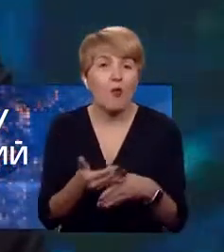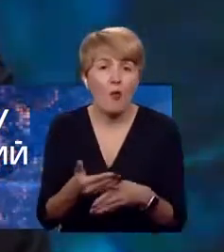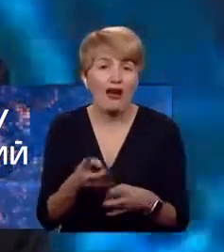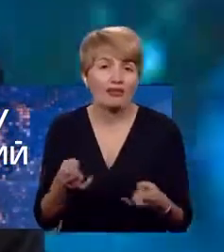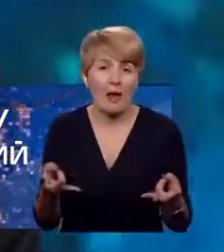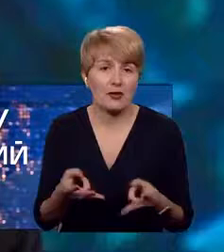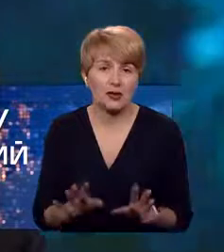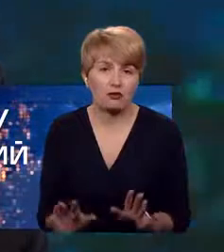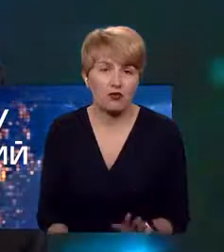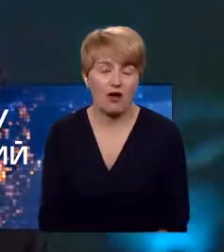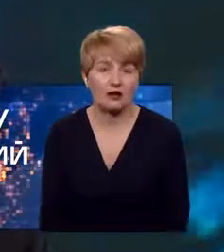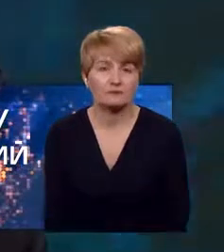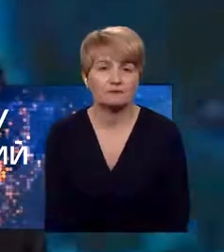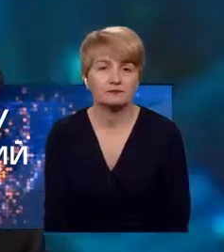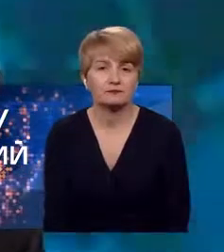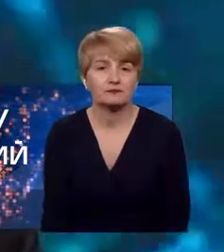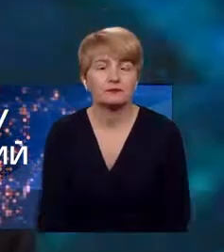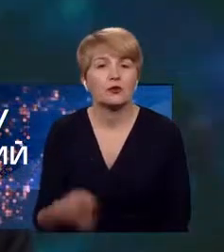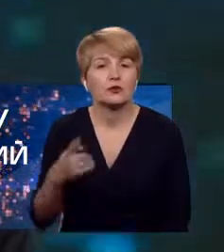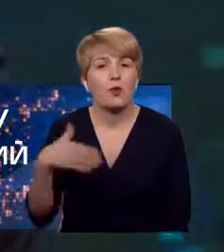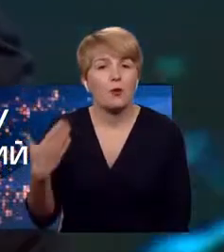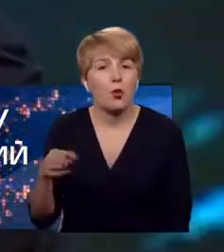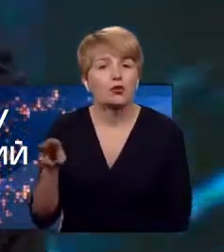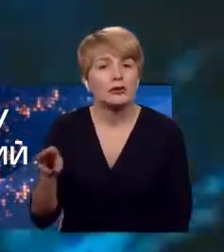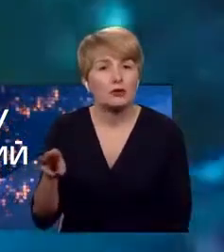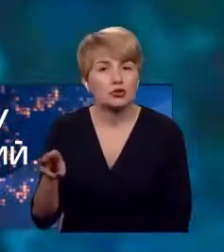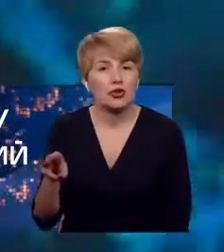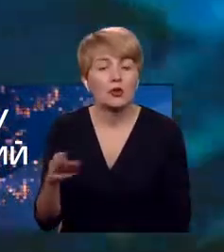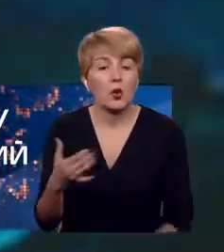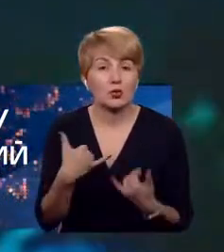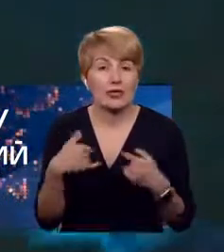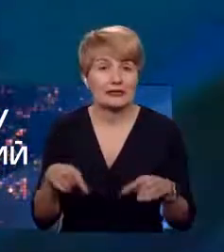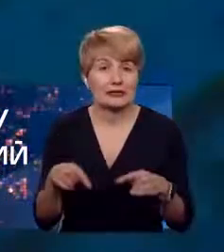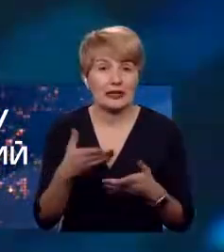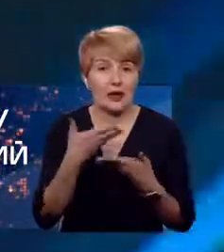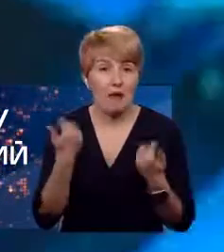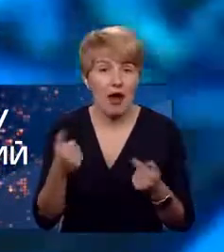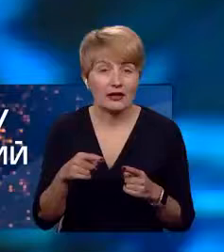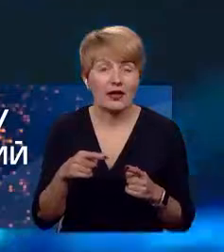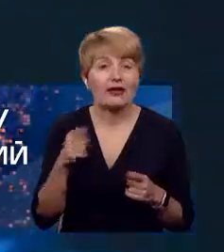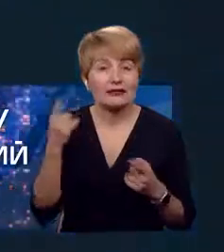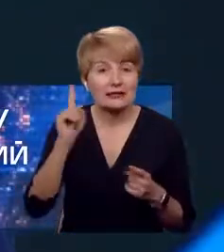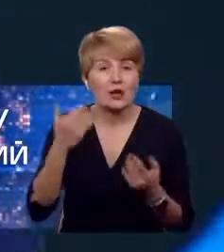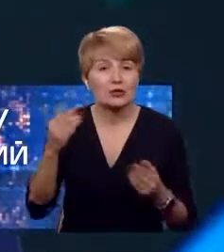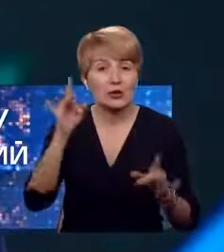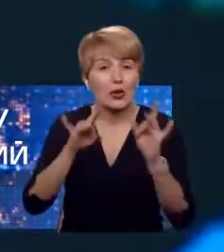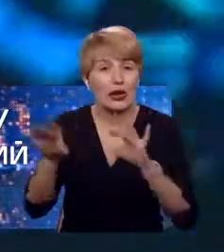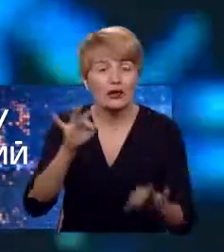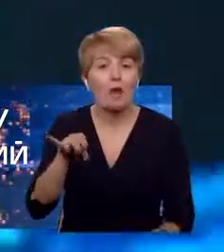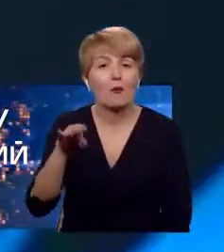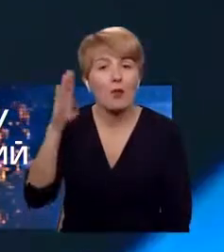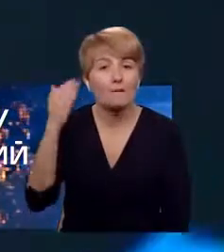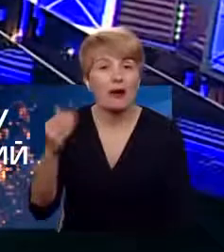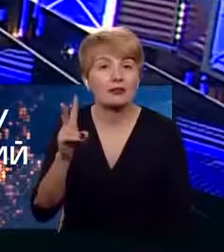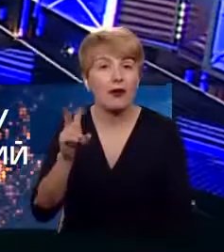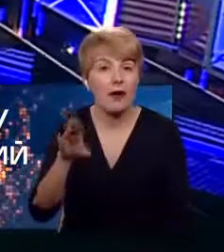ще одне питання з мого боку. Зараз Юлія Тимошенко, ну її у нас в залі нема, але всі знають її рекламу, і пан Каплін, який